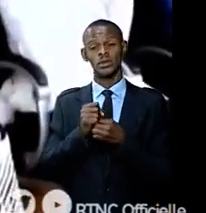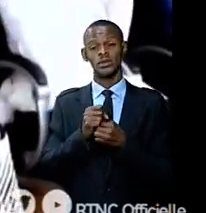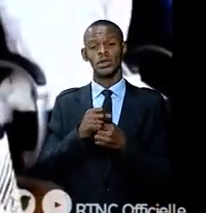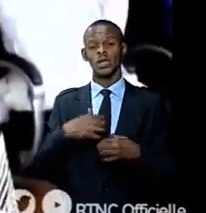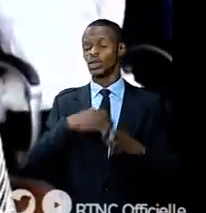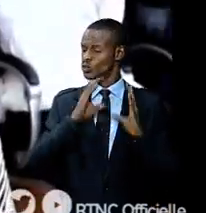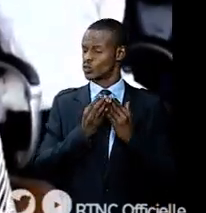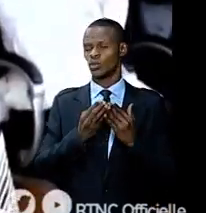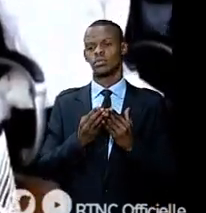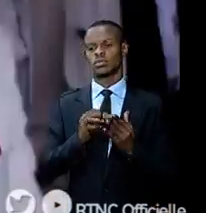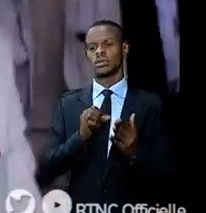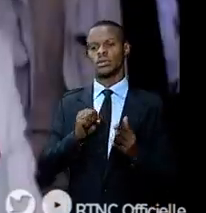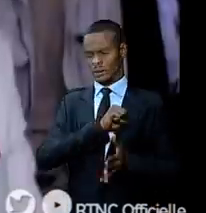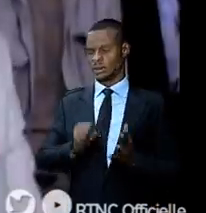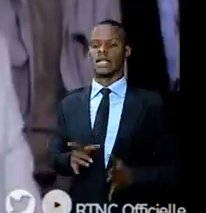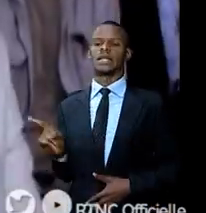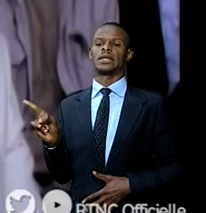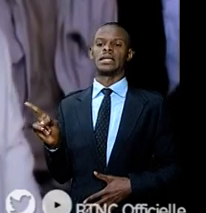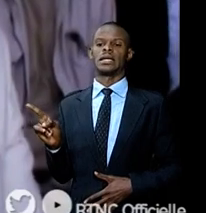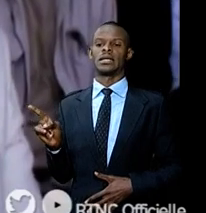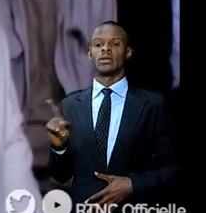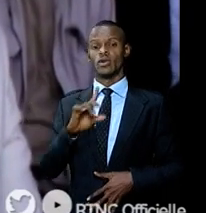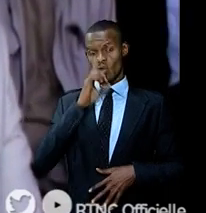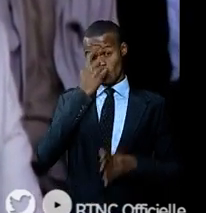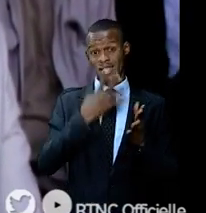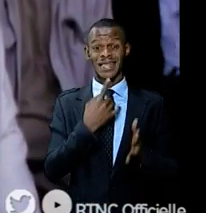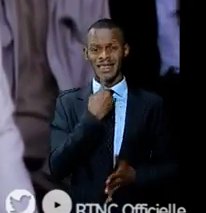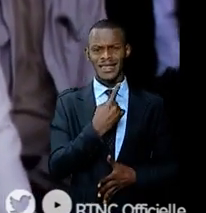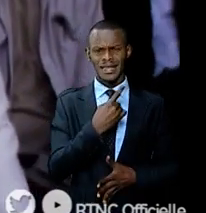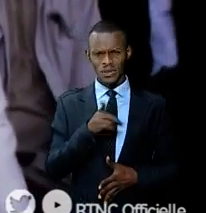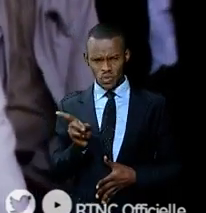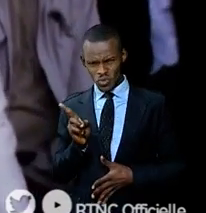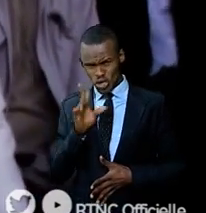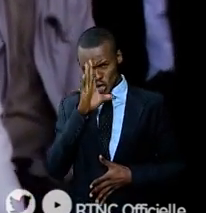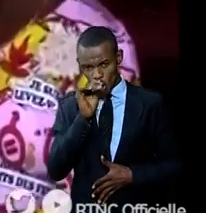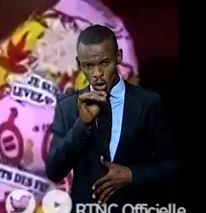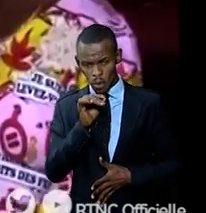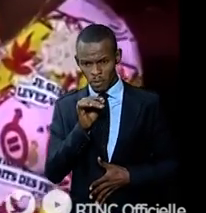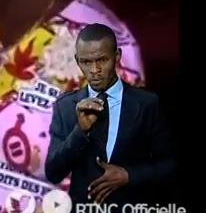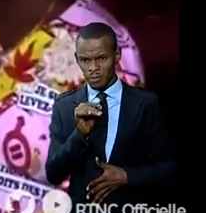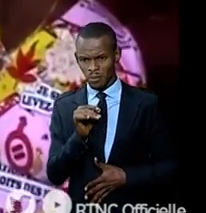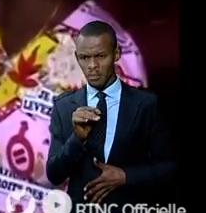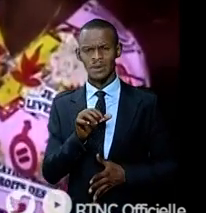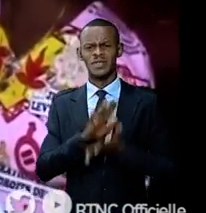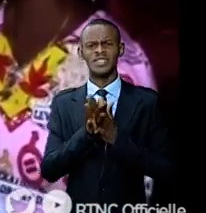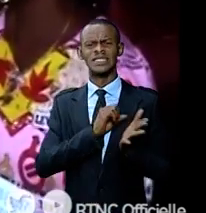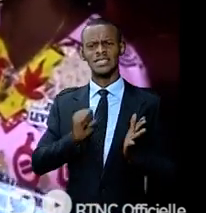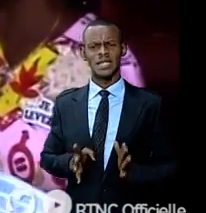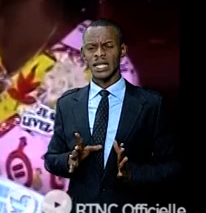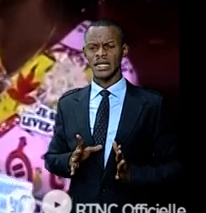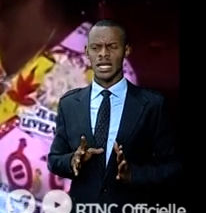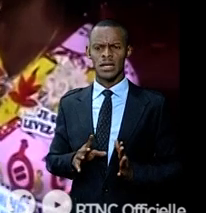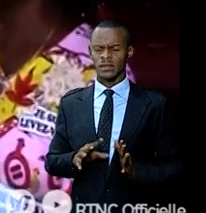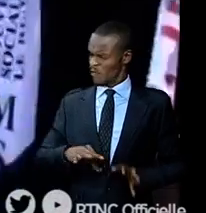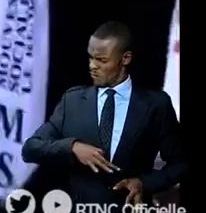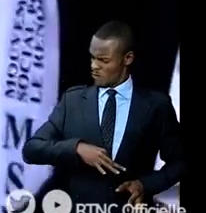le gouverneur, Éric Roubouillet est une fierté pour la province du Sud Kivu et désormais le porte-étendard de la province au sein